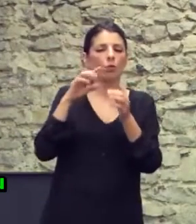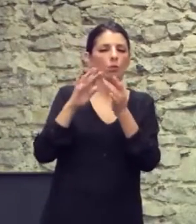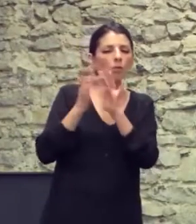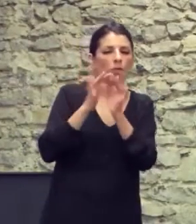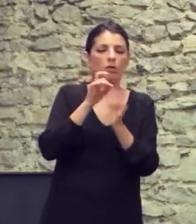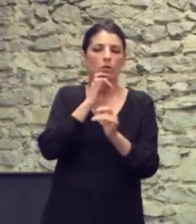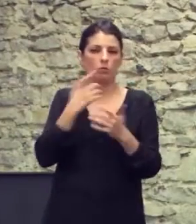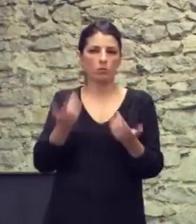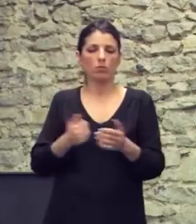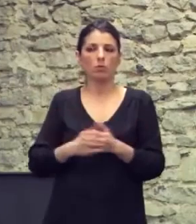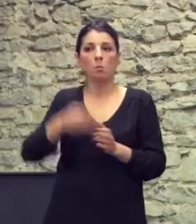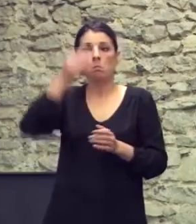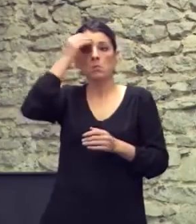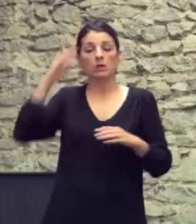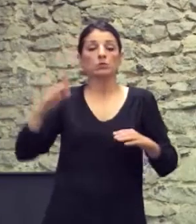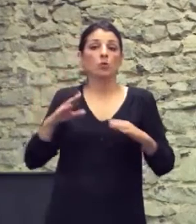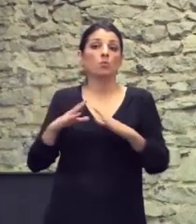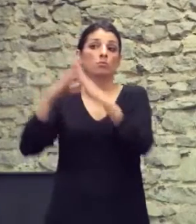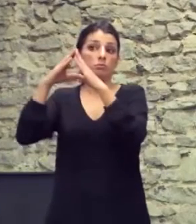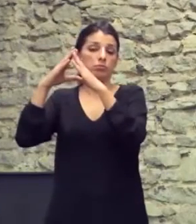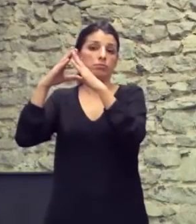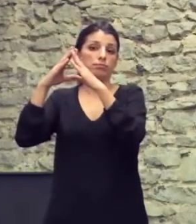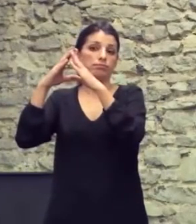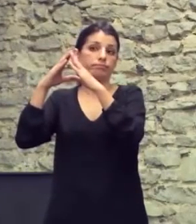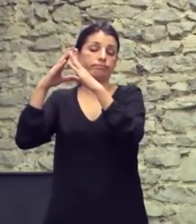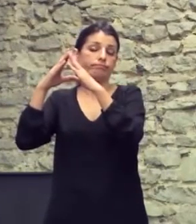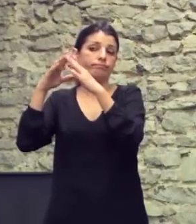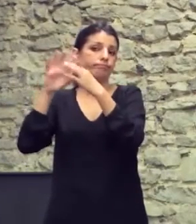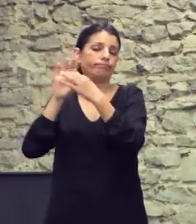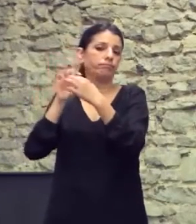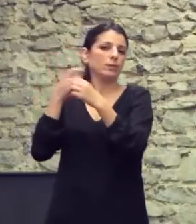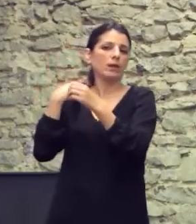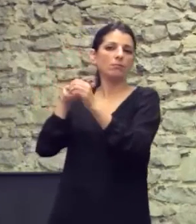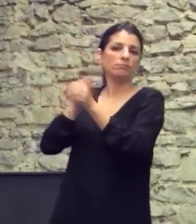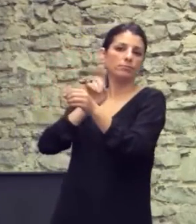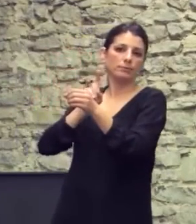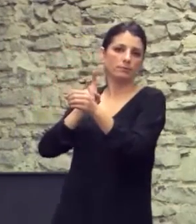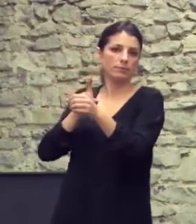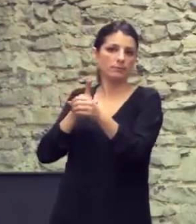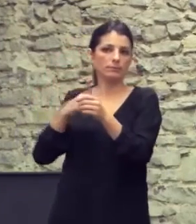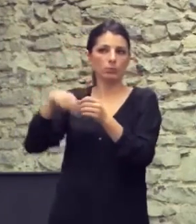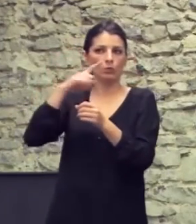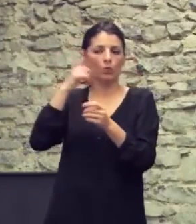gabe, nik uste galduta gaudela, oso galduta, lituko gara.